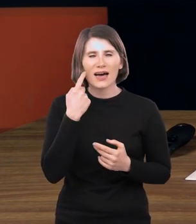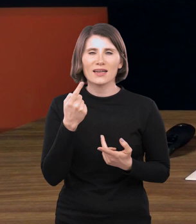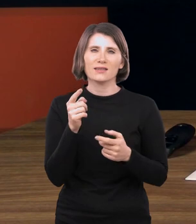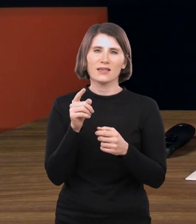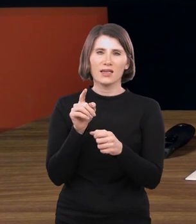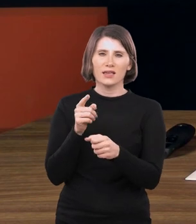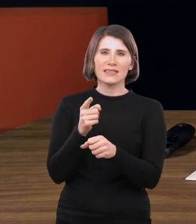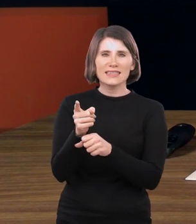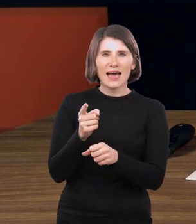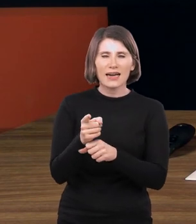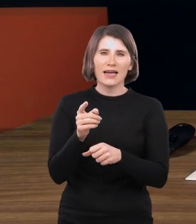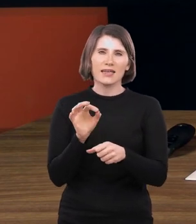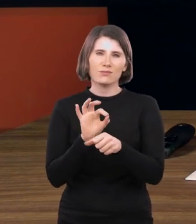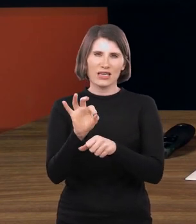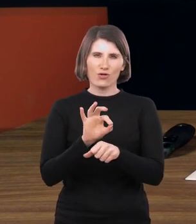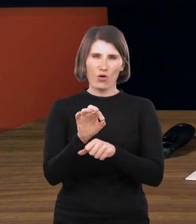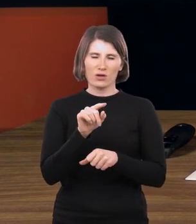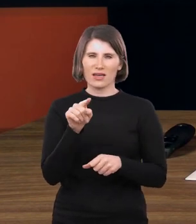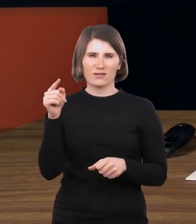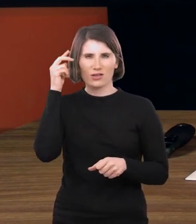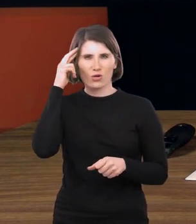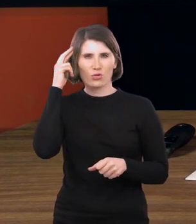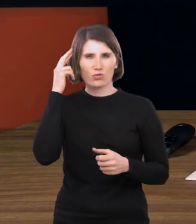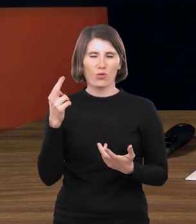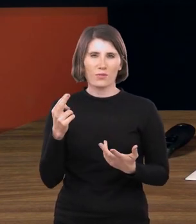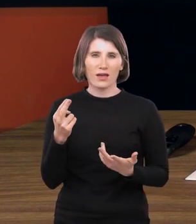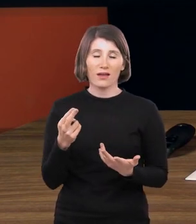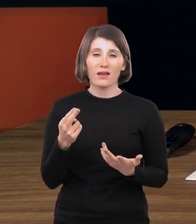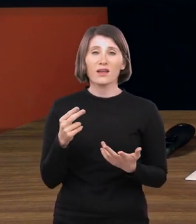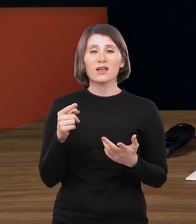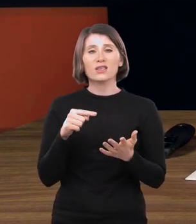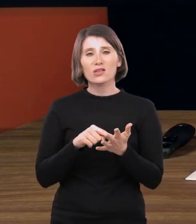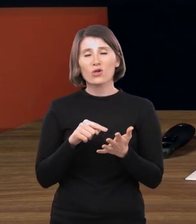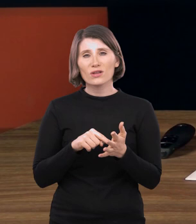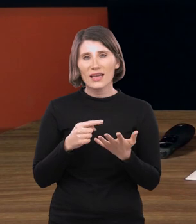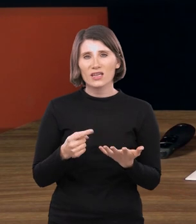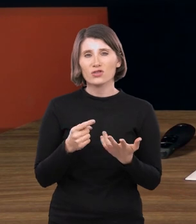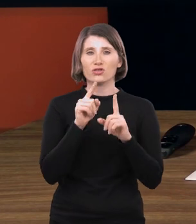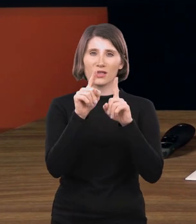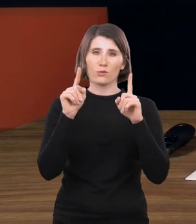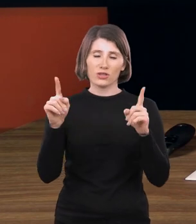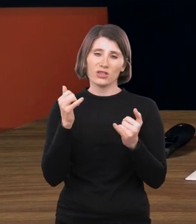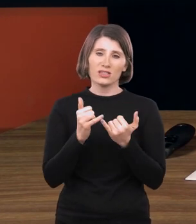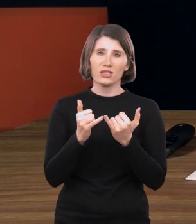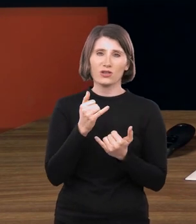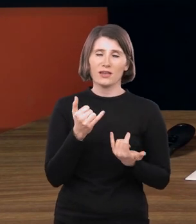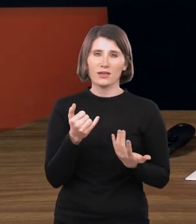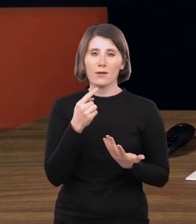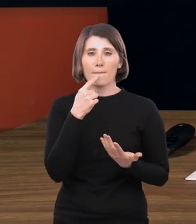ironii. I tutaj też, jeśli nauczyciel na przykład użyje